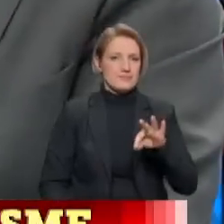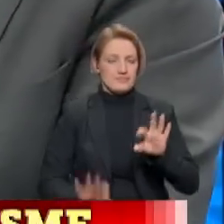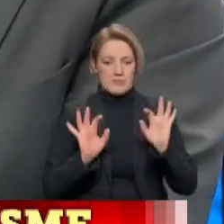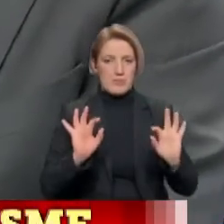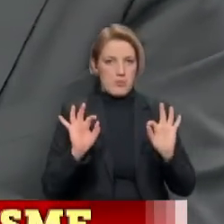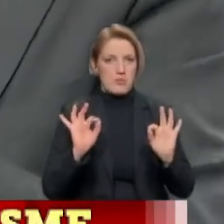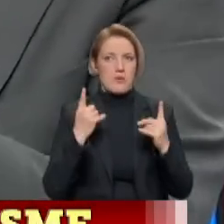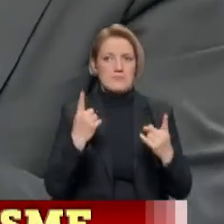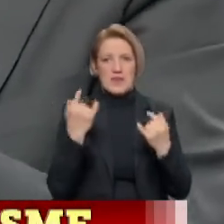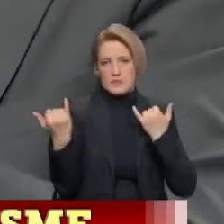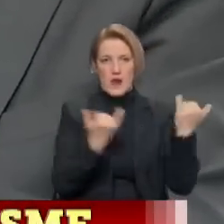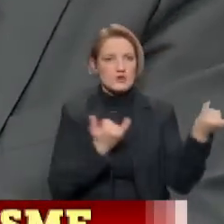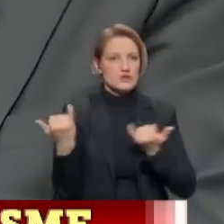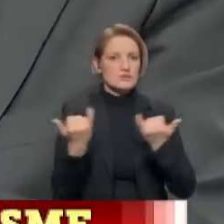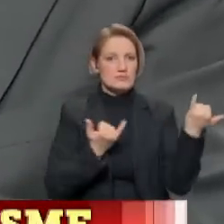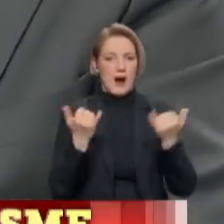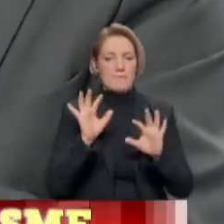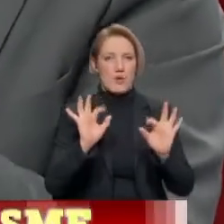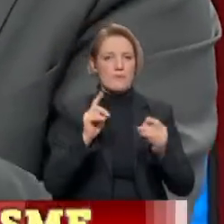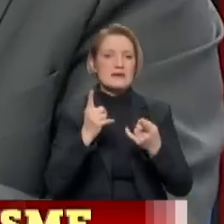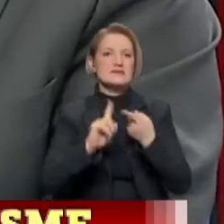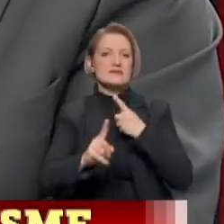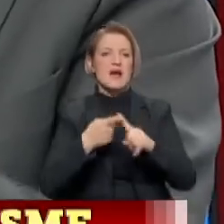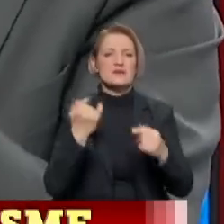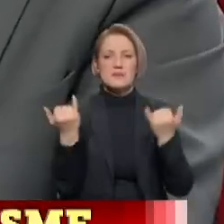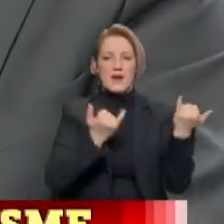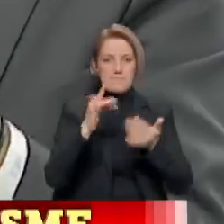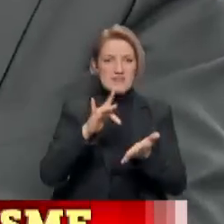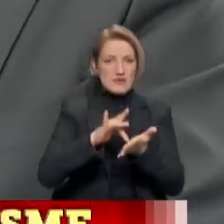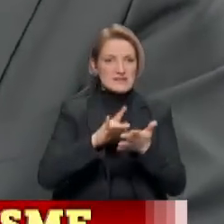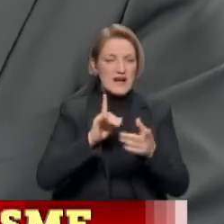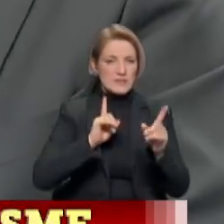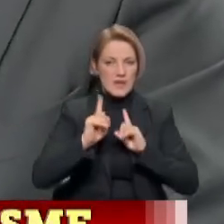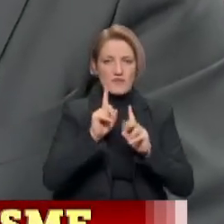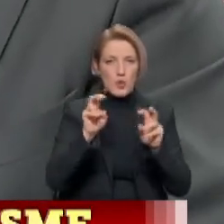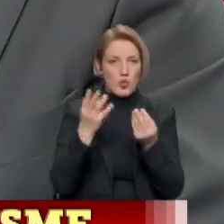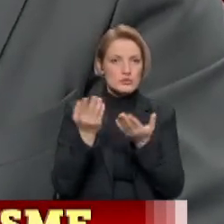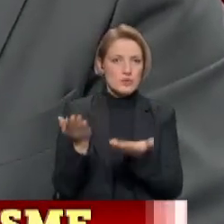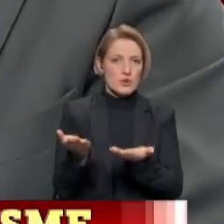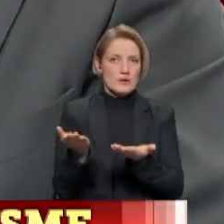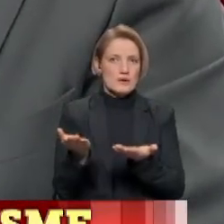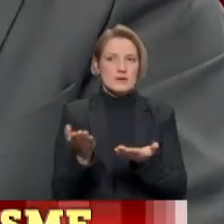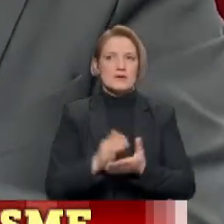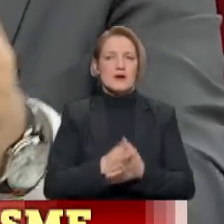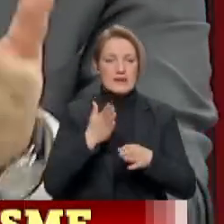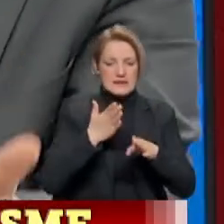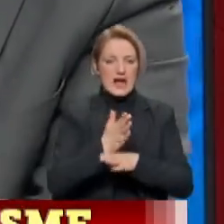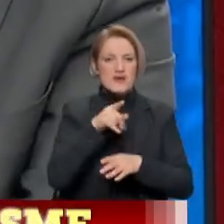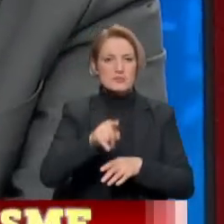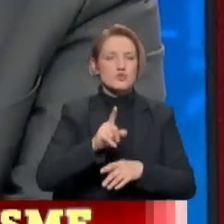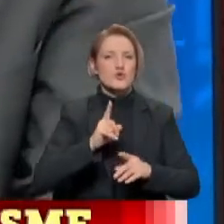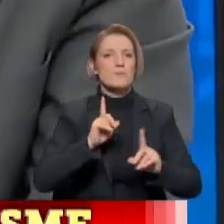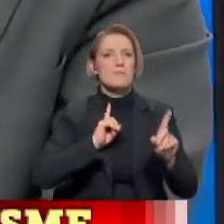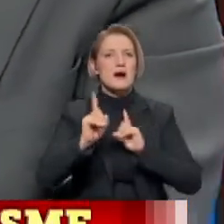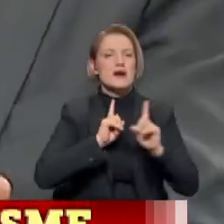böyle bir tartışma, böyle bir siyasi polemik bir ceza davasının konusu olur mu ya? Asıl burada